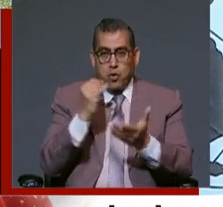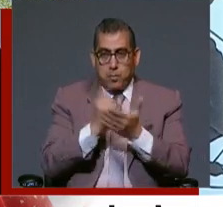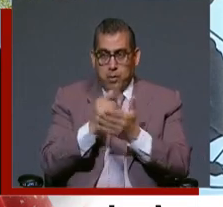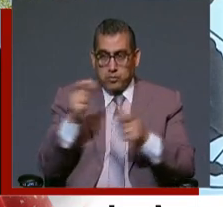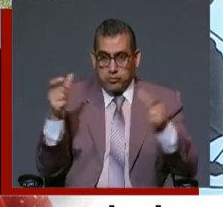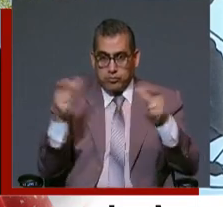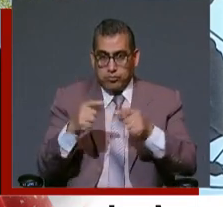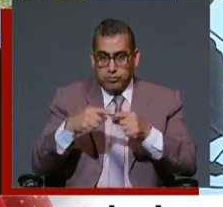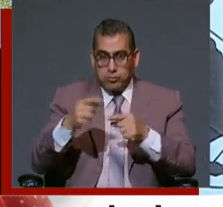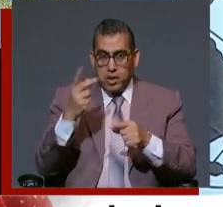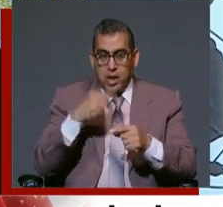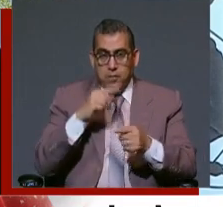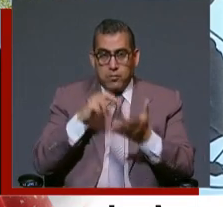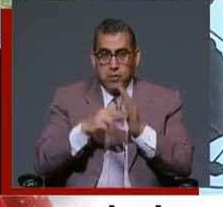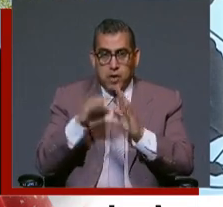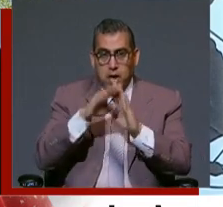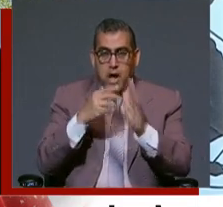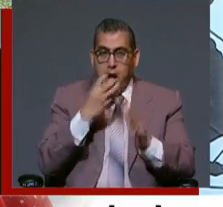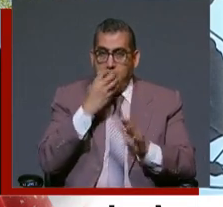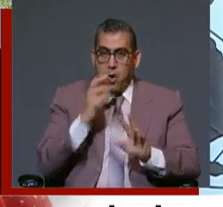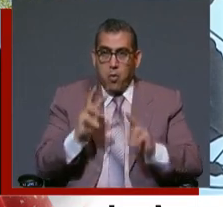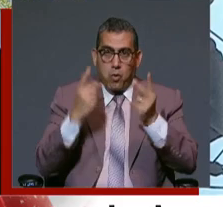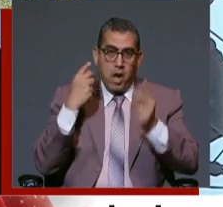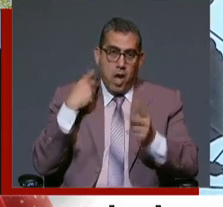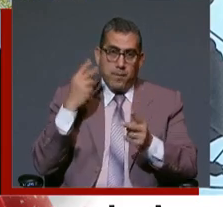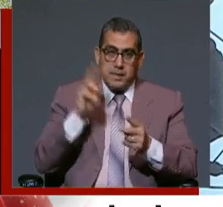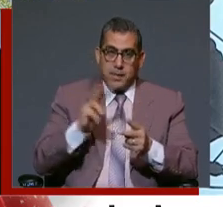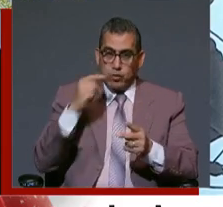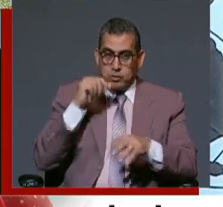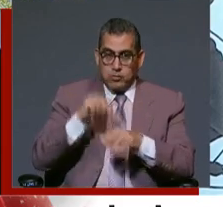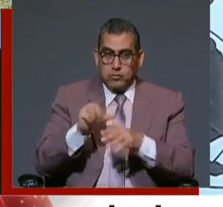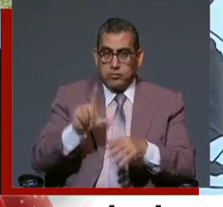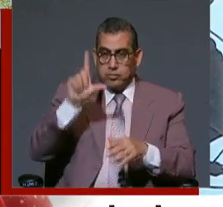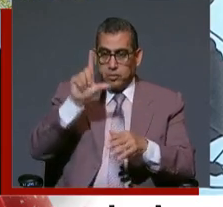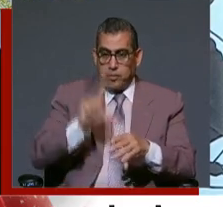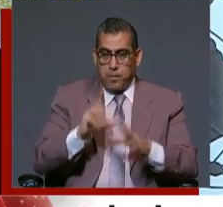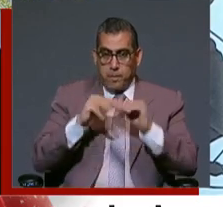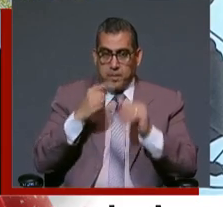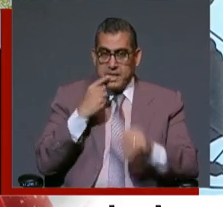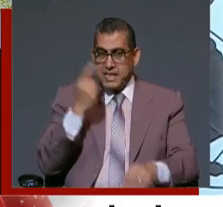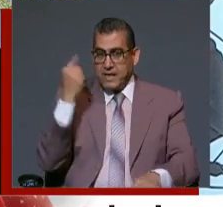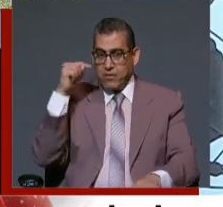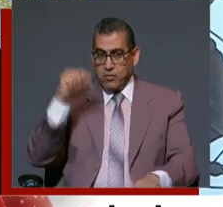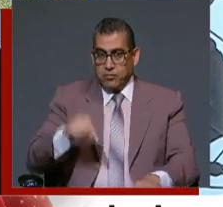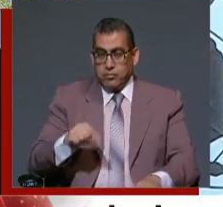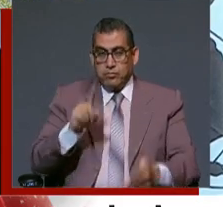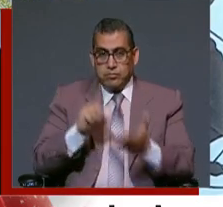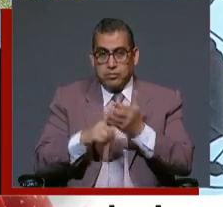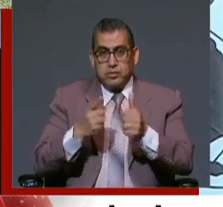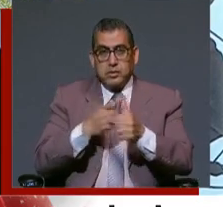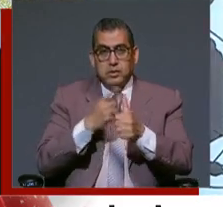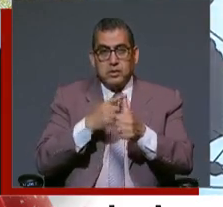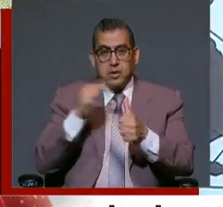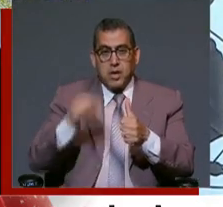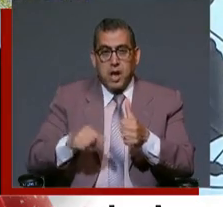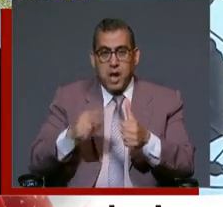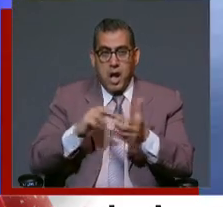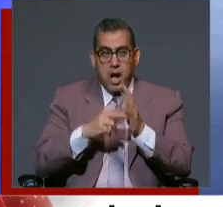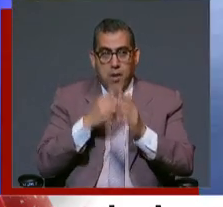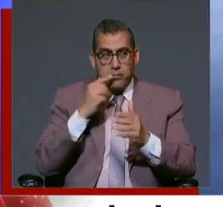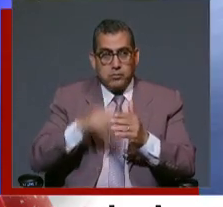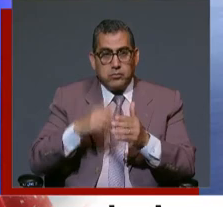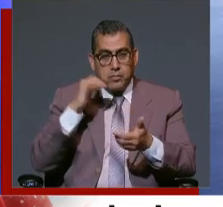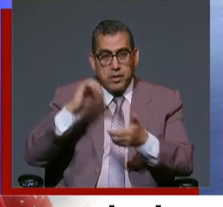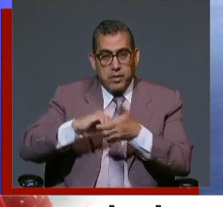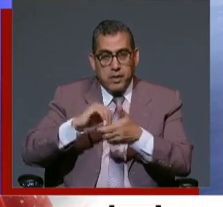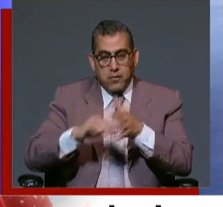المتحدة للمناخ كوب 27 التي ترأستها مصر العام الماضي، ويأتي في مقدمتها الاتفاق